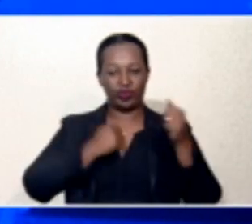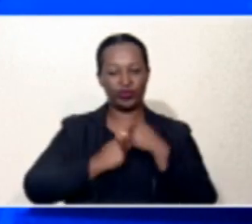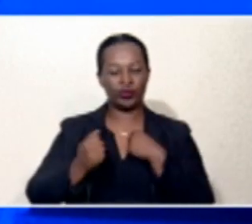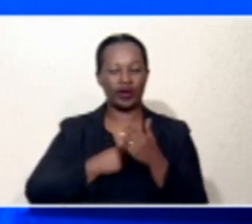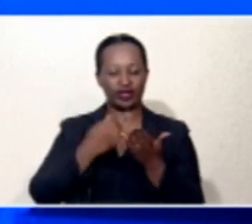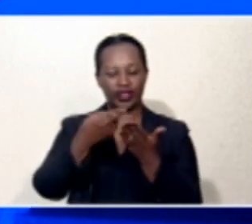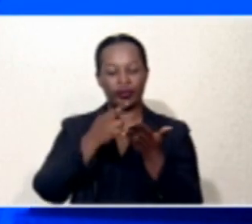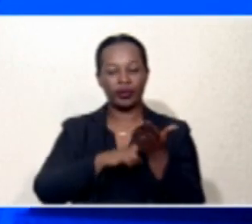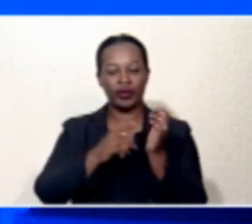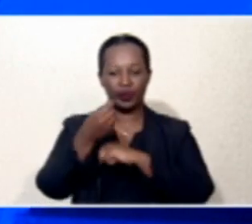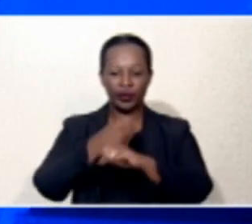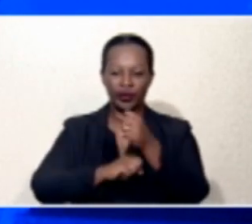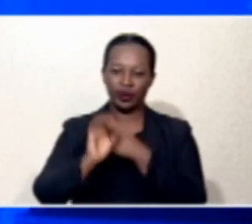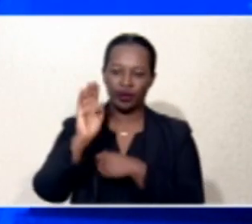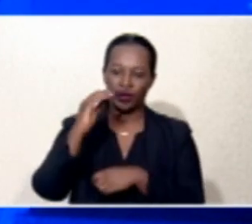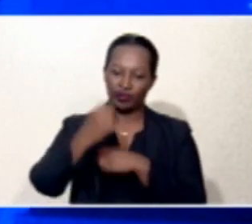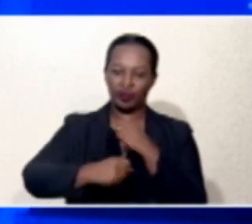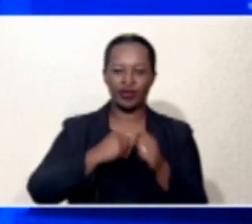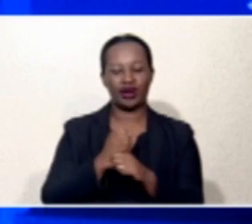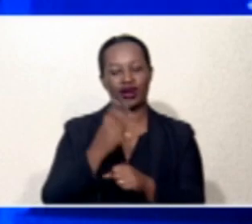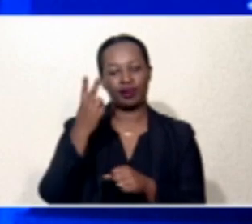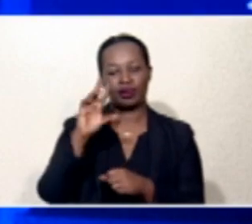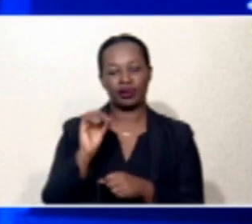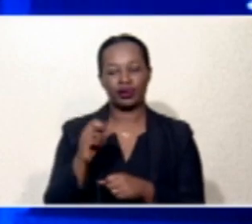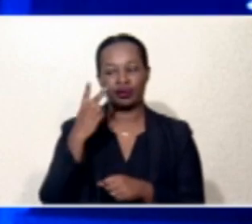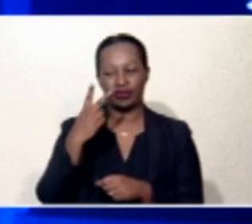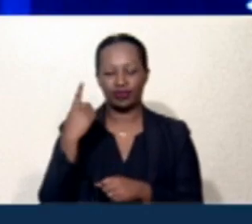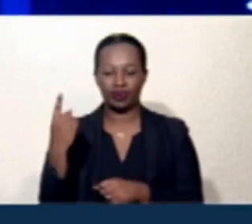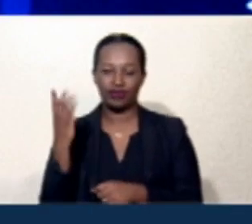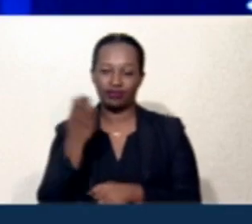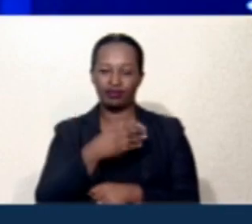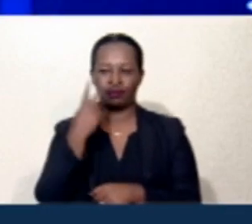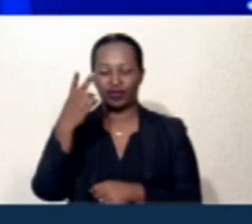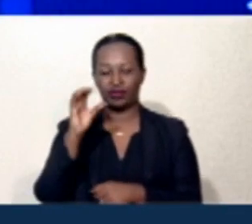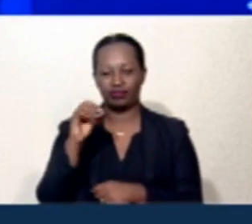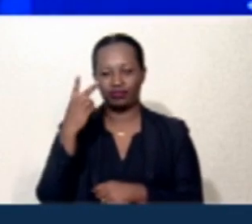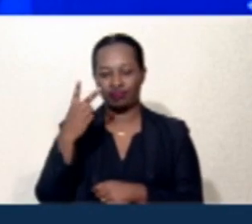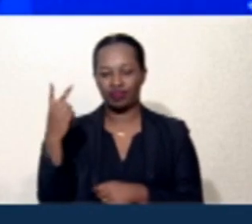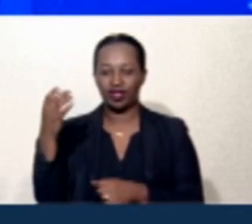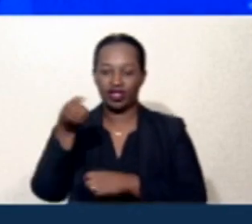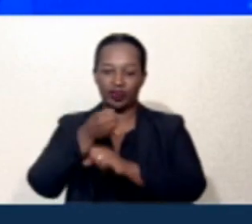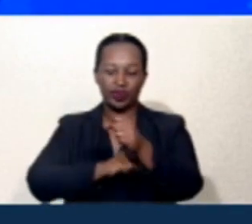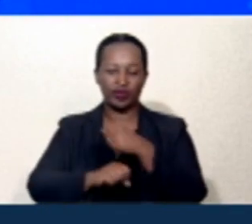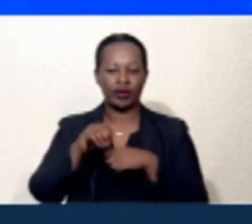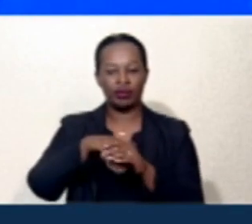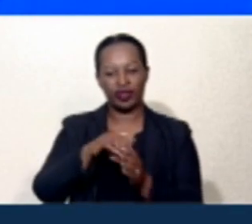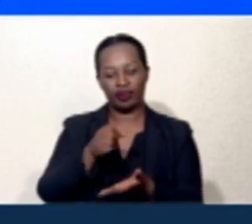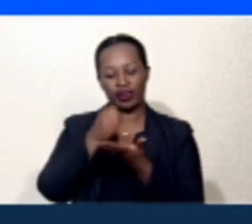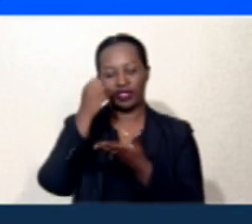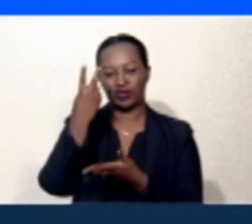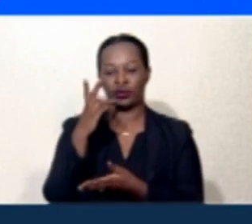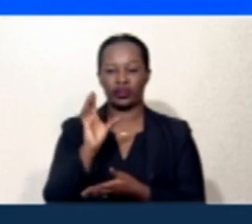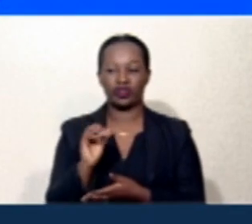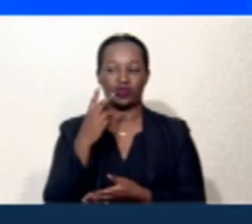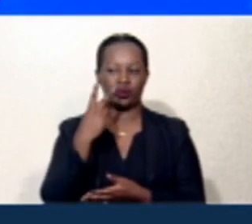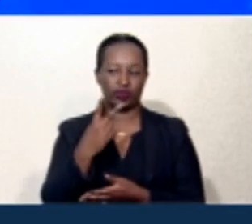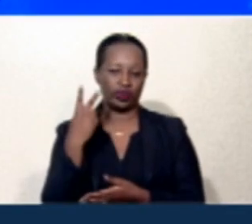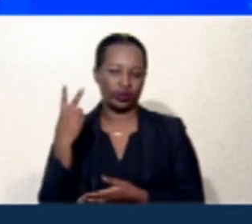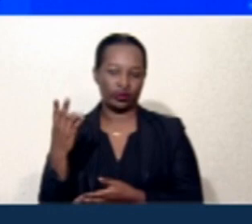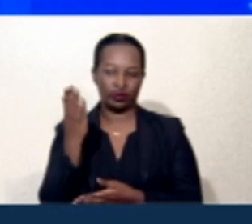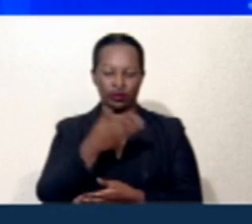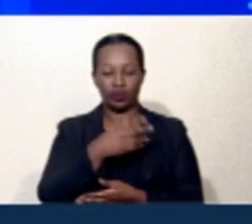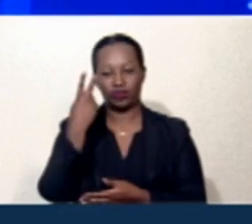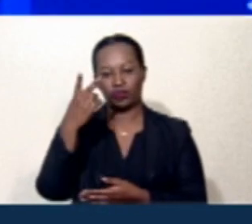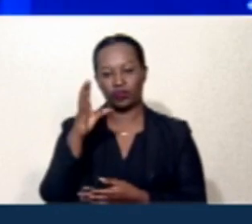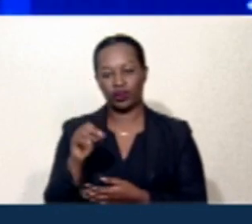wa 2021 2022 n'ibikorwa biteganyijwe mu mwaka w'ingengo y'imari ya 2022